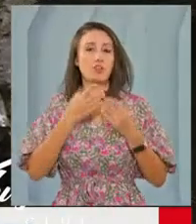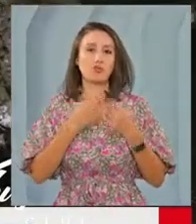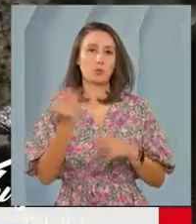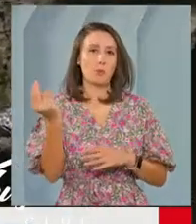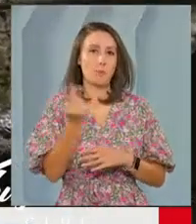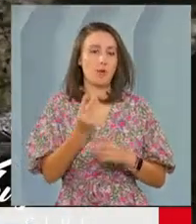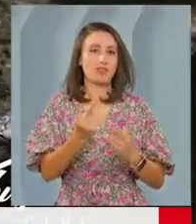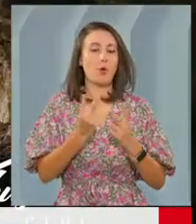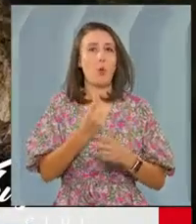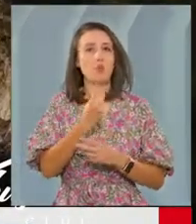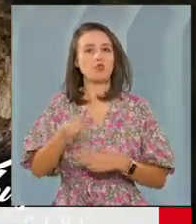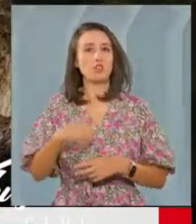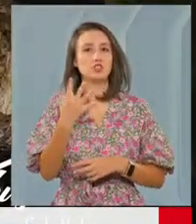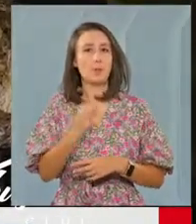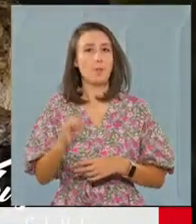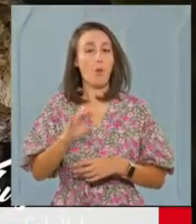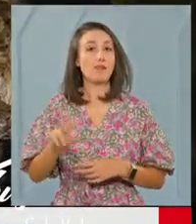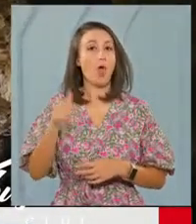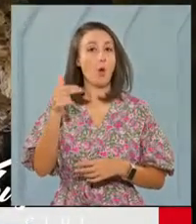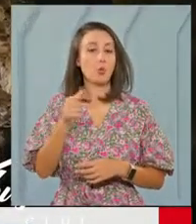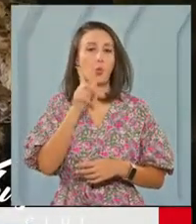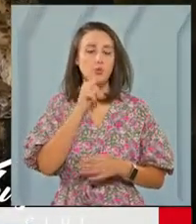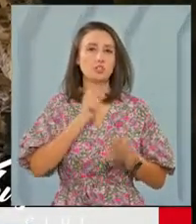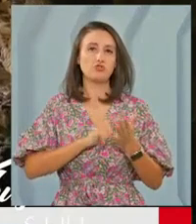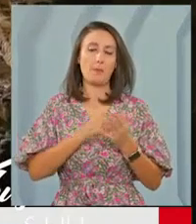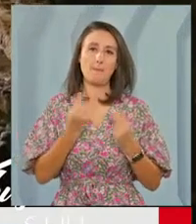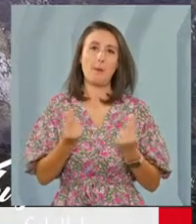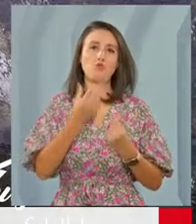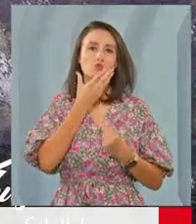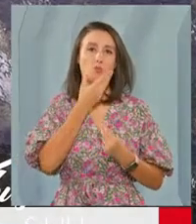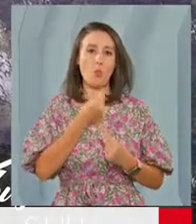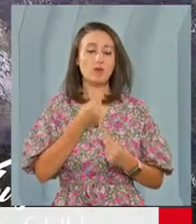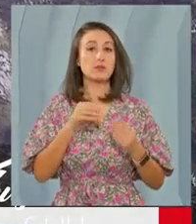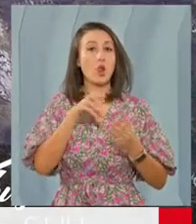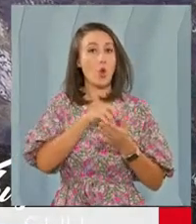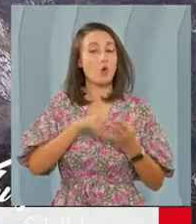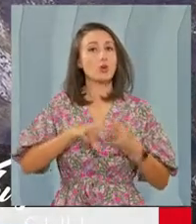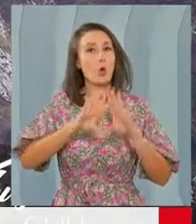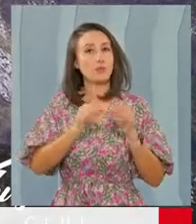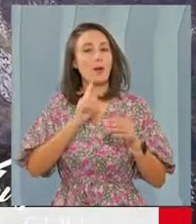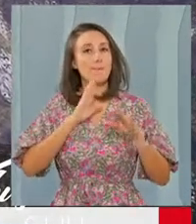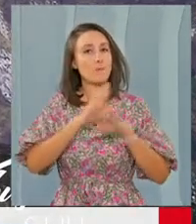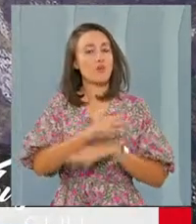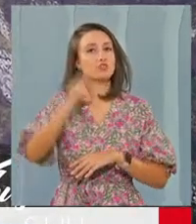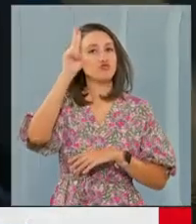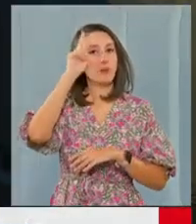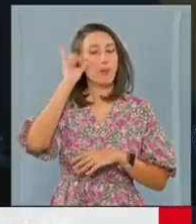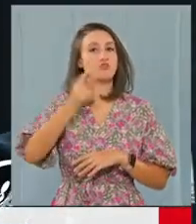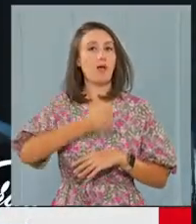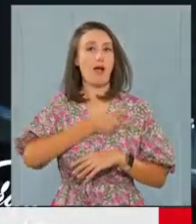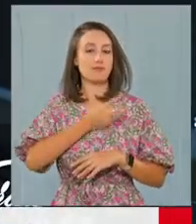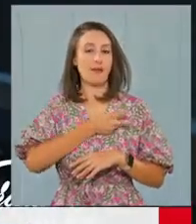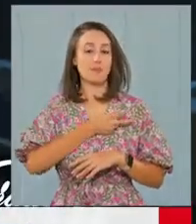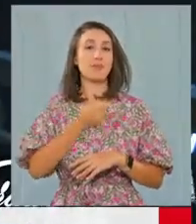proiect în valoare de 1,5 milioane de euro prin care cele mai frumoase locuri din România vor fi promovate în Germania și Marea Britanie